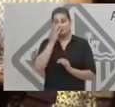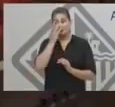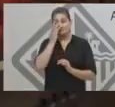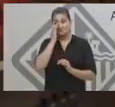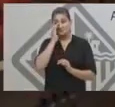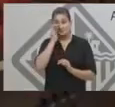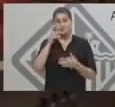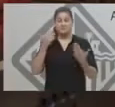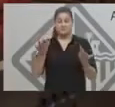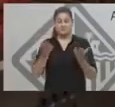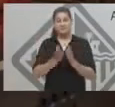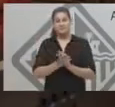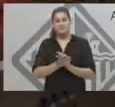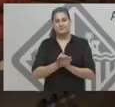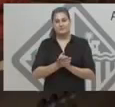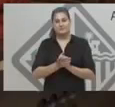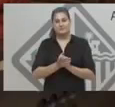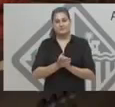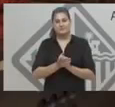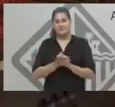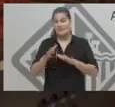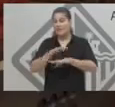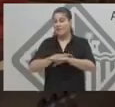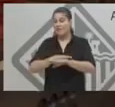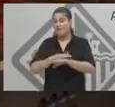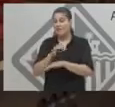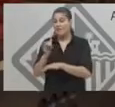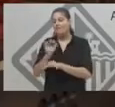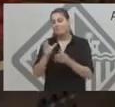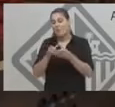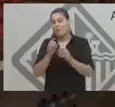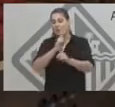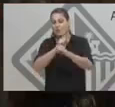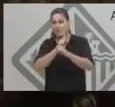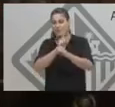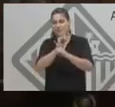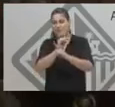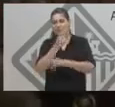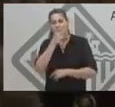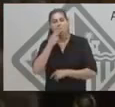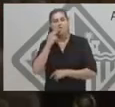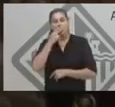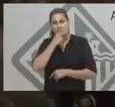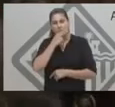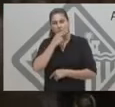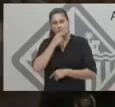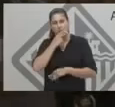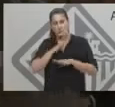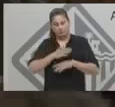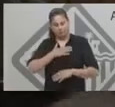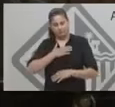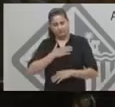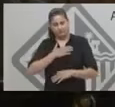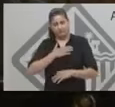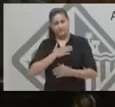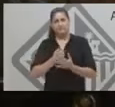I després, evidentment, on hi ha un govern també hi ha una oposició, un compromís per part meva amb